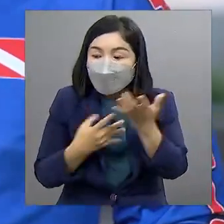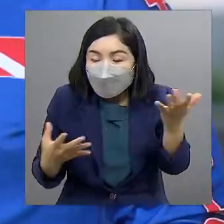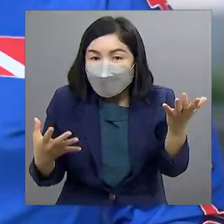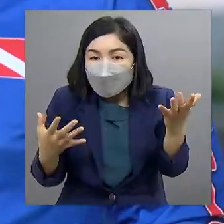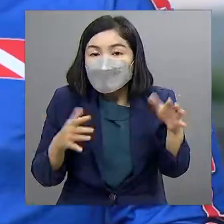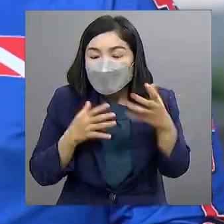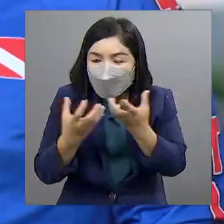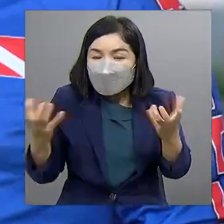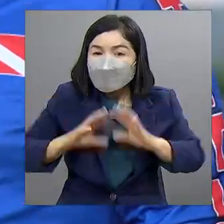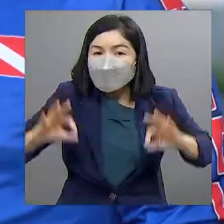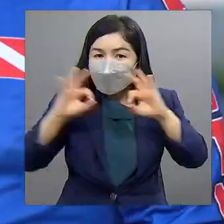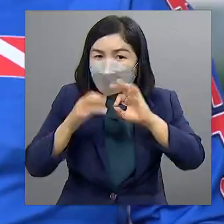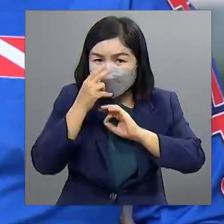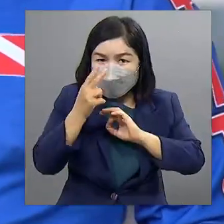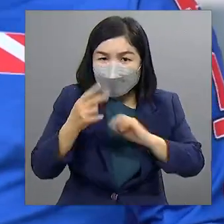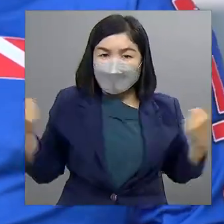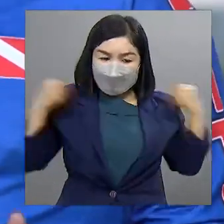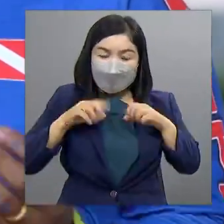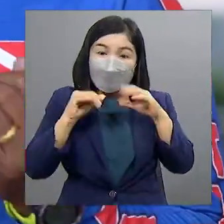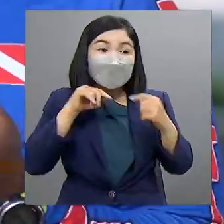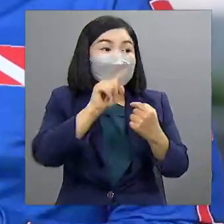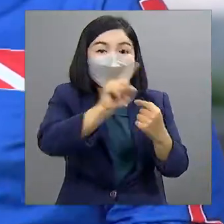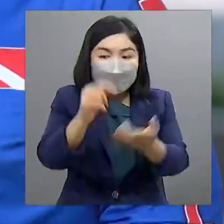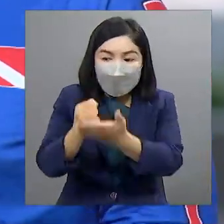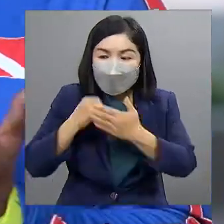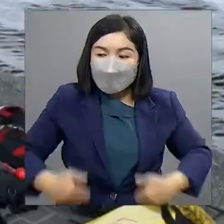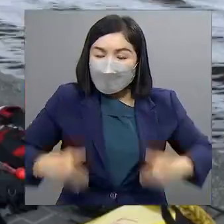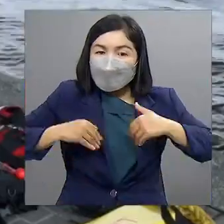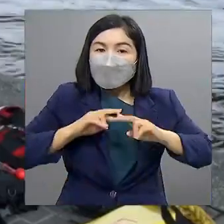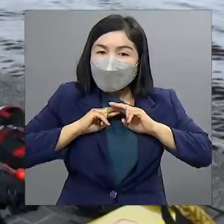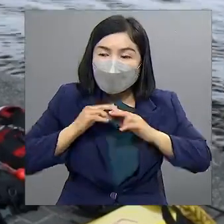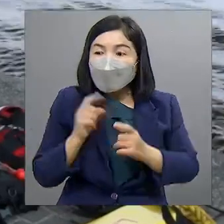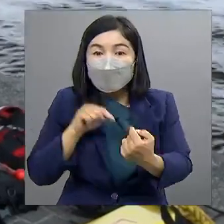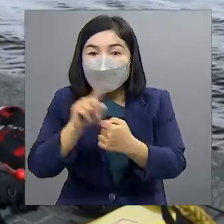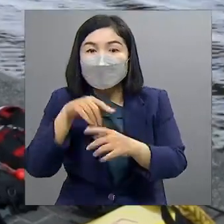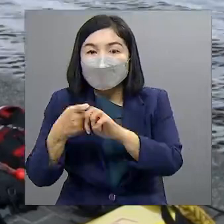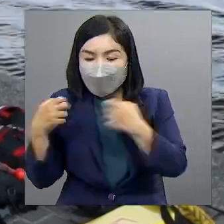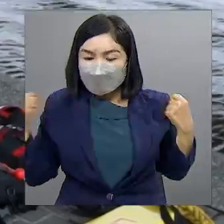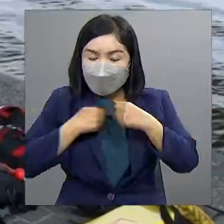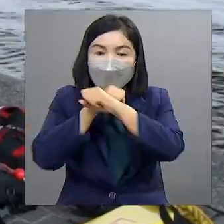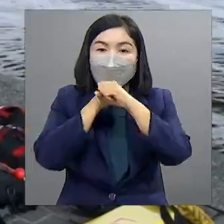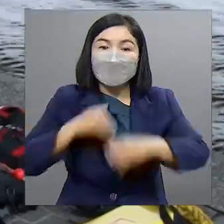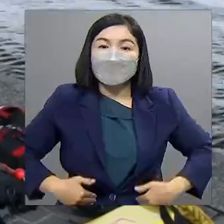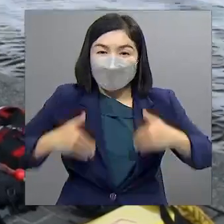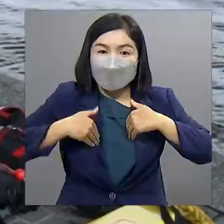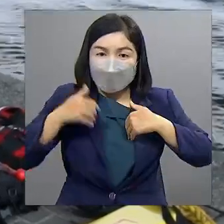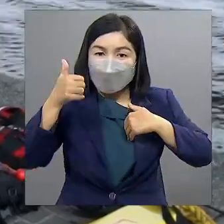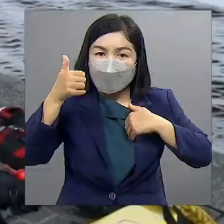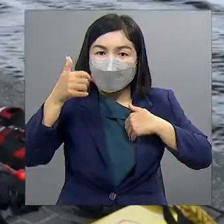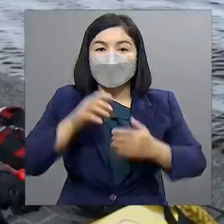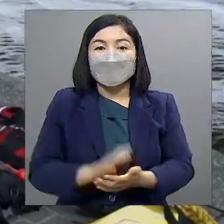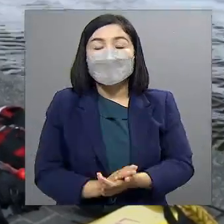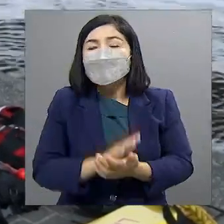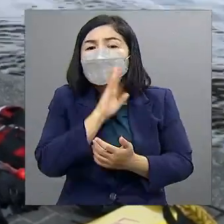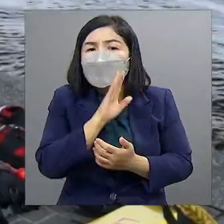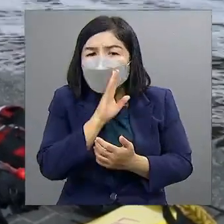ามองก่อนเลยครับชูชีพอยู่ตรงไหนอะไรอยู่ตรงไหนครับมีปัญหาอะไรเราใส่ปุ๊บเราก็รอดแล้วครับ ค่ะค่ะทีนี้ถ้าบังเอิญเราเจอค